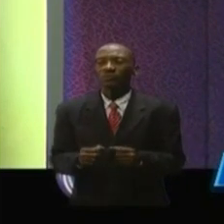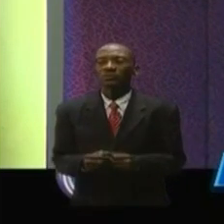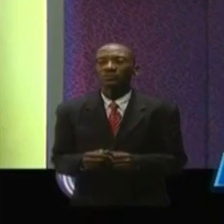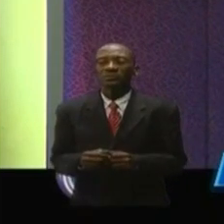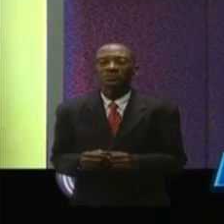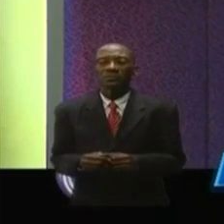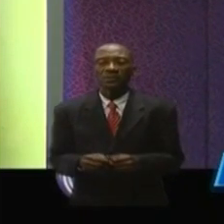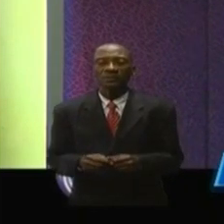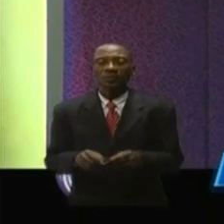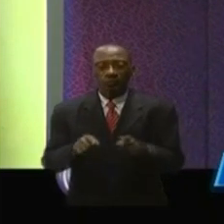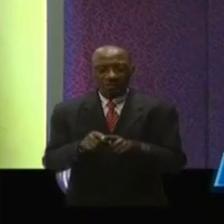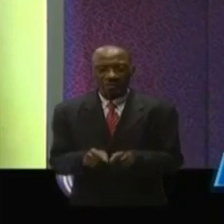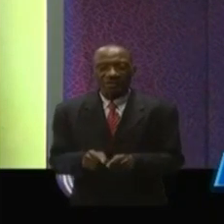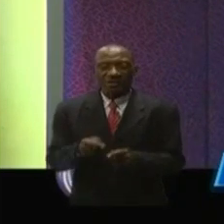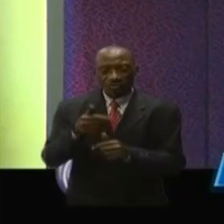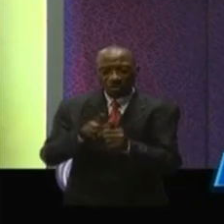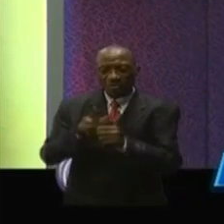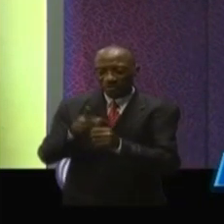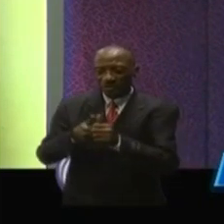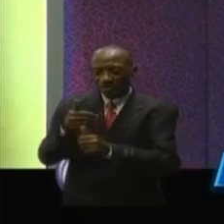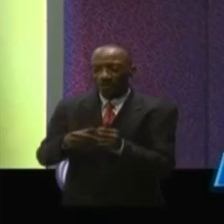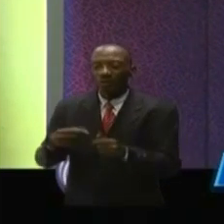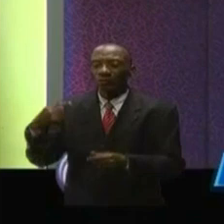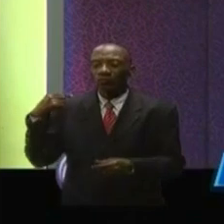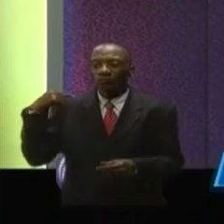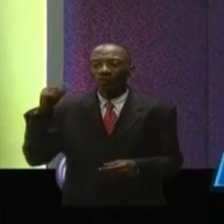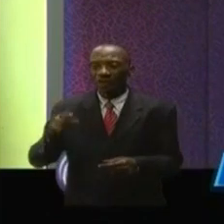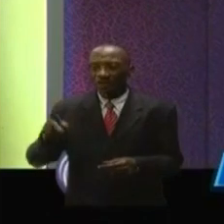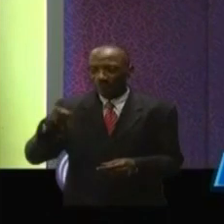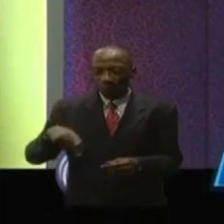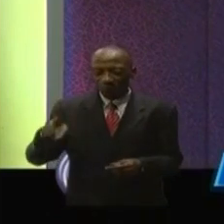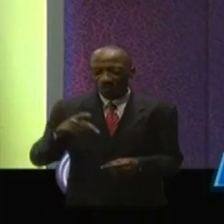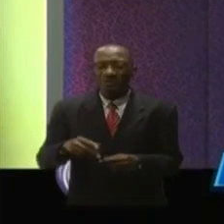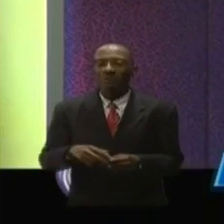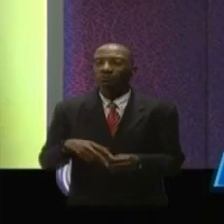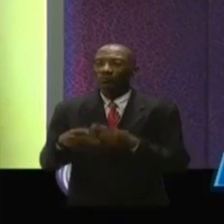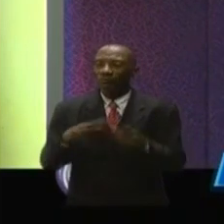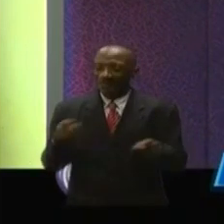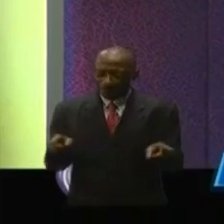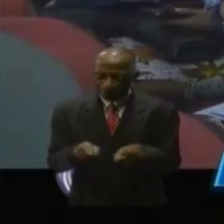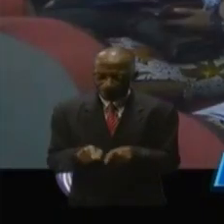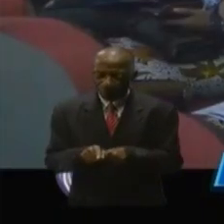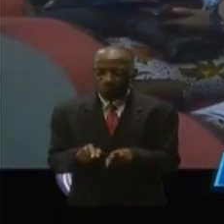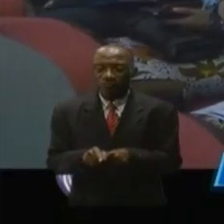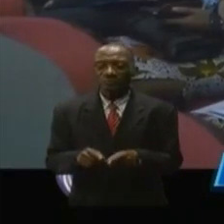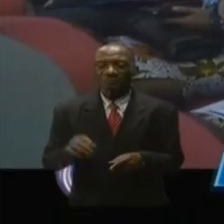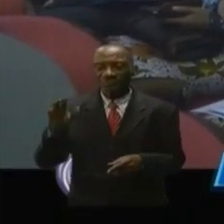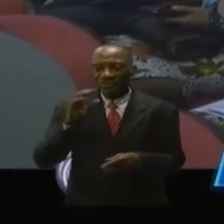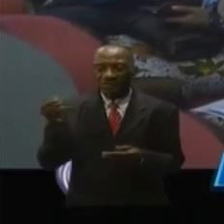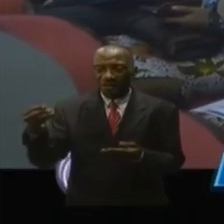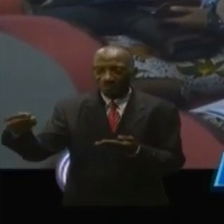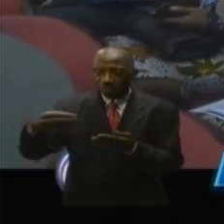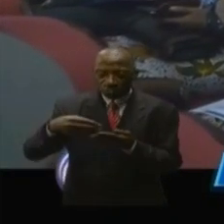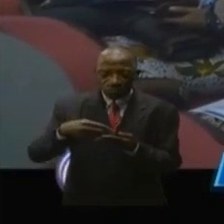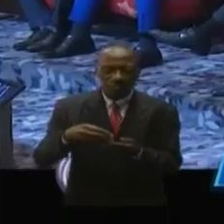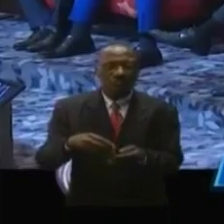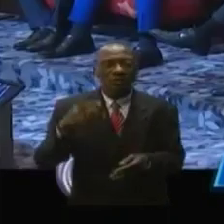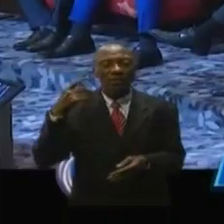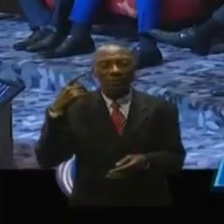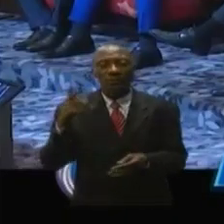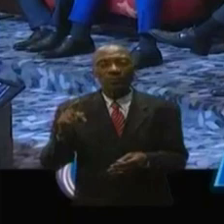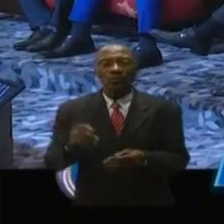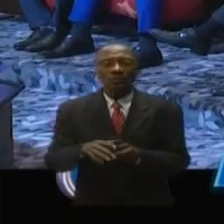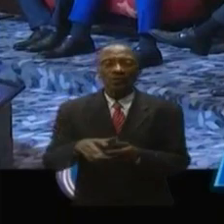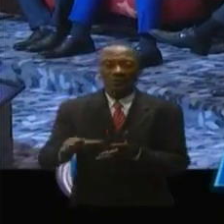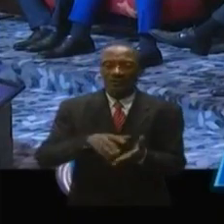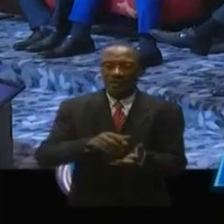ici présents a des expériences qu'il peut partager. Qu'est-ce que nous devons faire comme Africa CDC? Nous avons donc décidé de